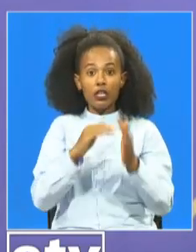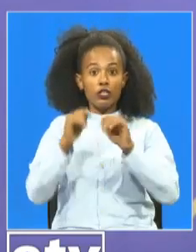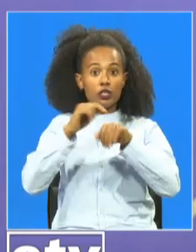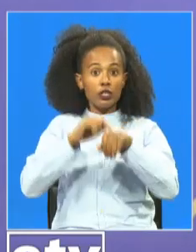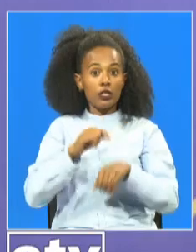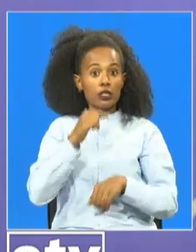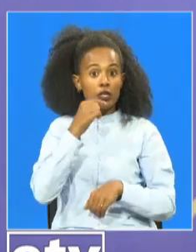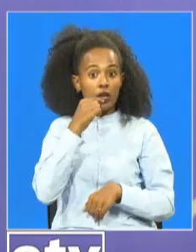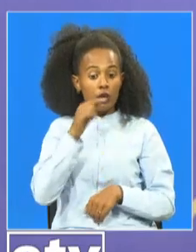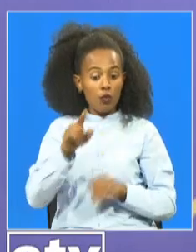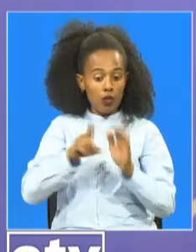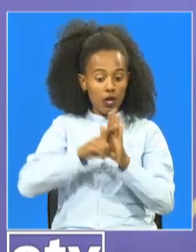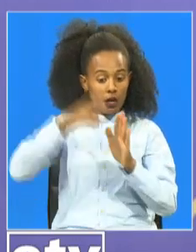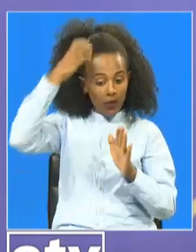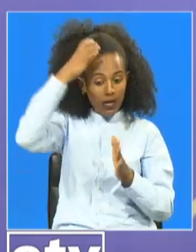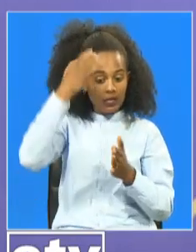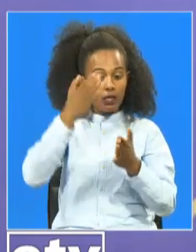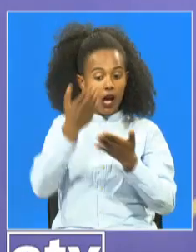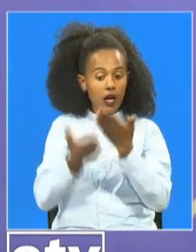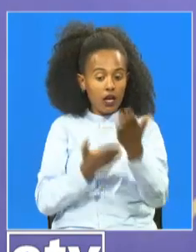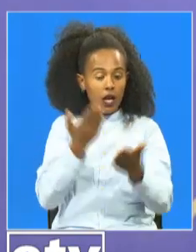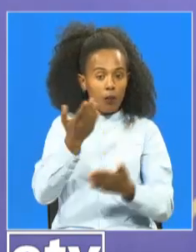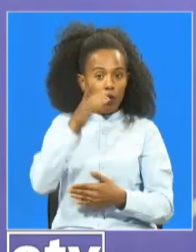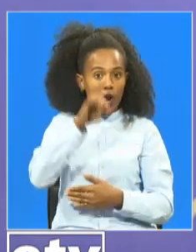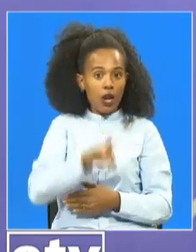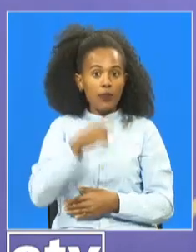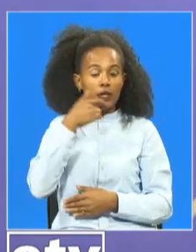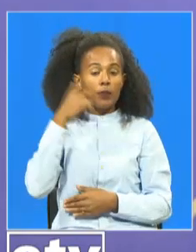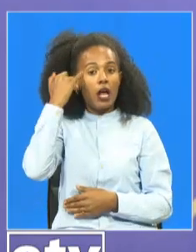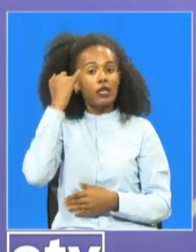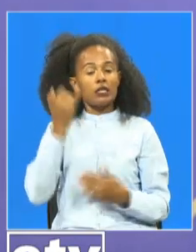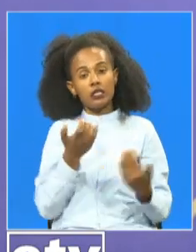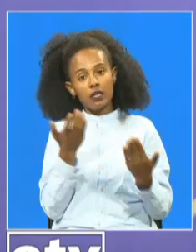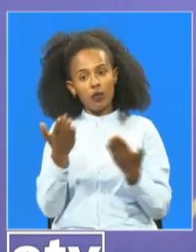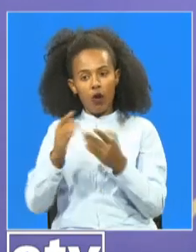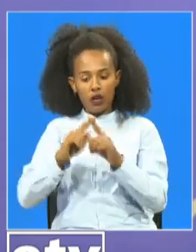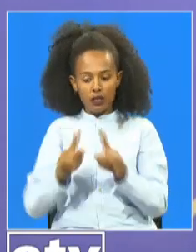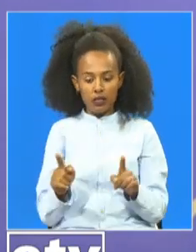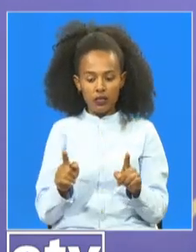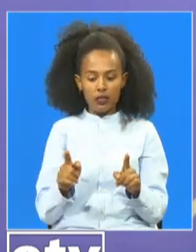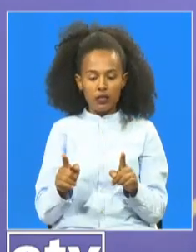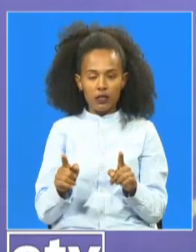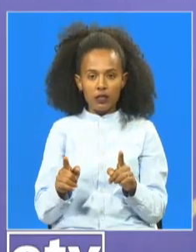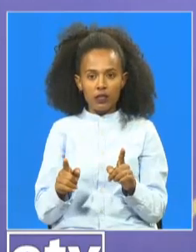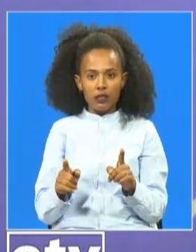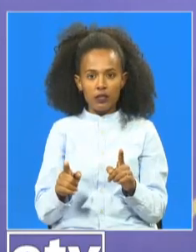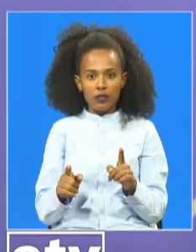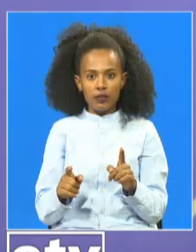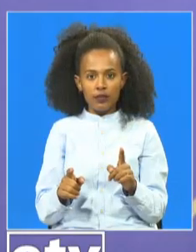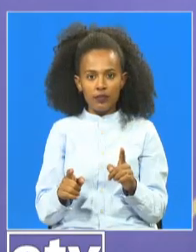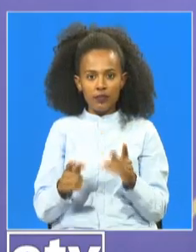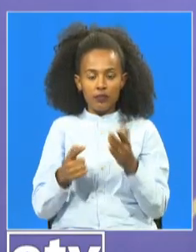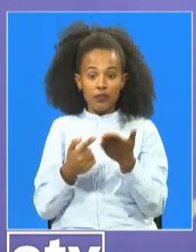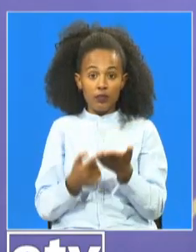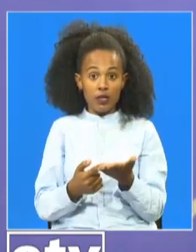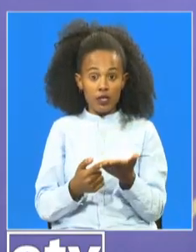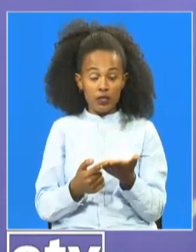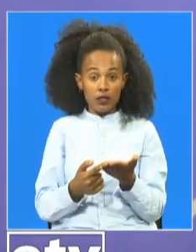ጊዜ ነው እንደውም ህገ መንግስት አገልጋይ መሆን አለበት የሚል አስተያየት ሰጥተዋል። ነገር ግን ደግሞ እንደው